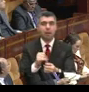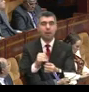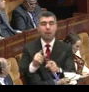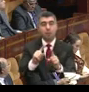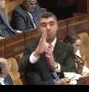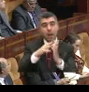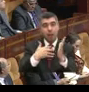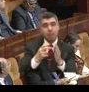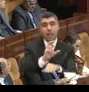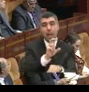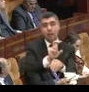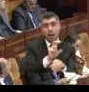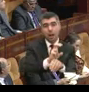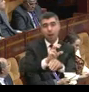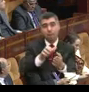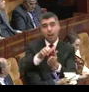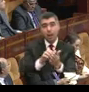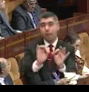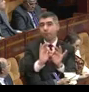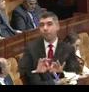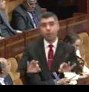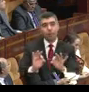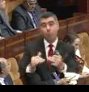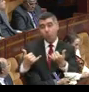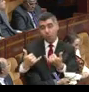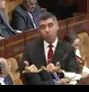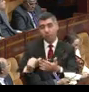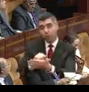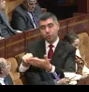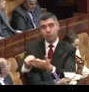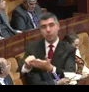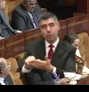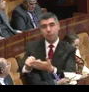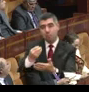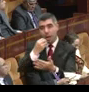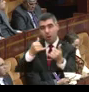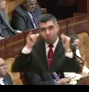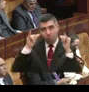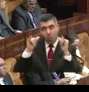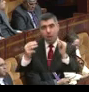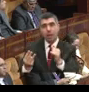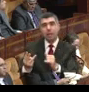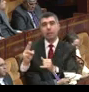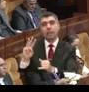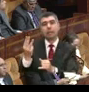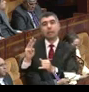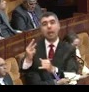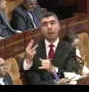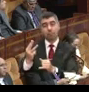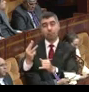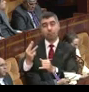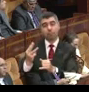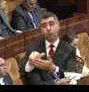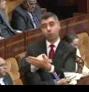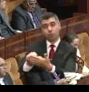شرهم. اليوم كيشري النخالة بثلاثة دراهم وعشرين فرانك، اليوم كيشري